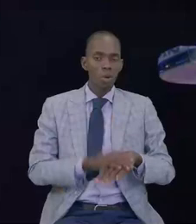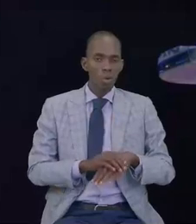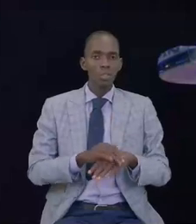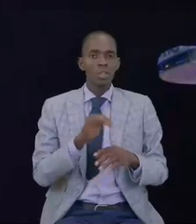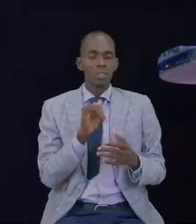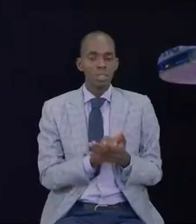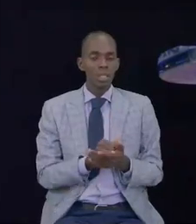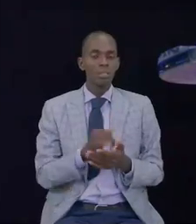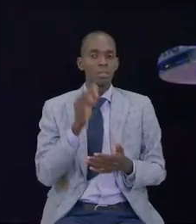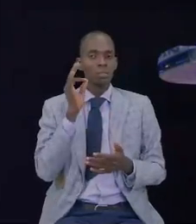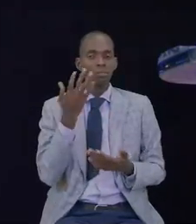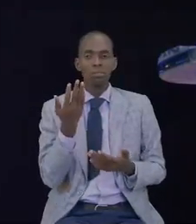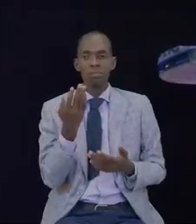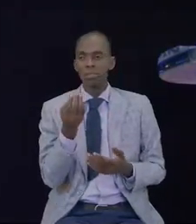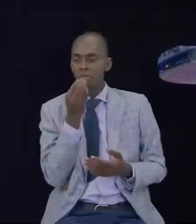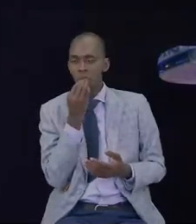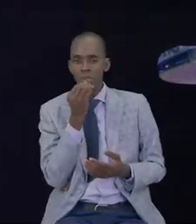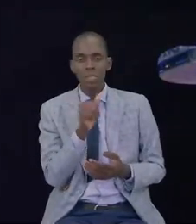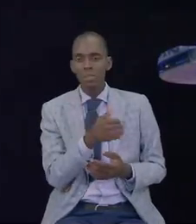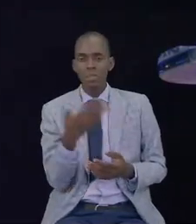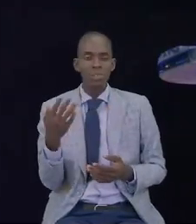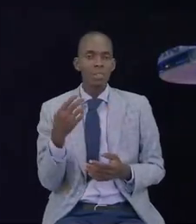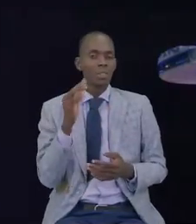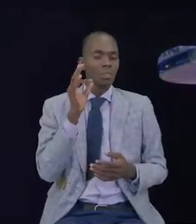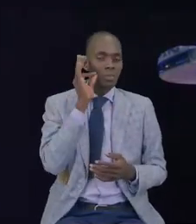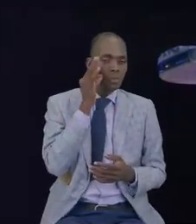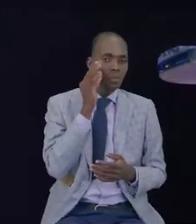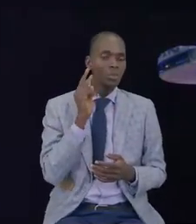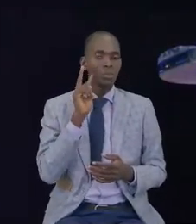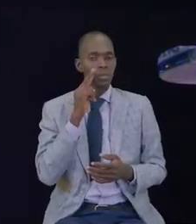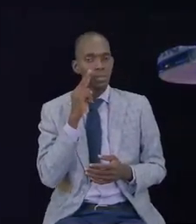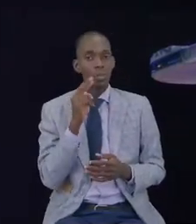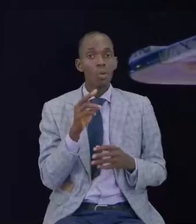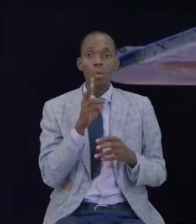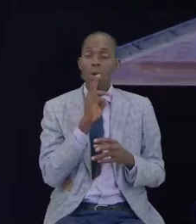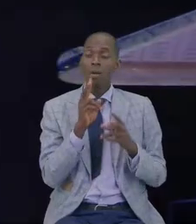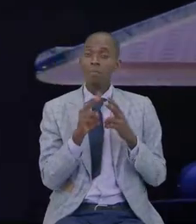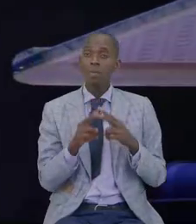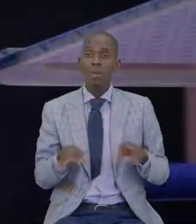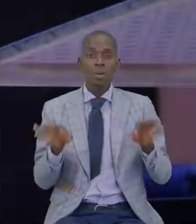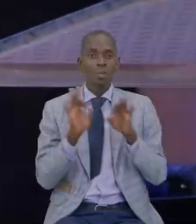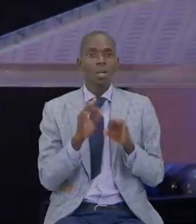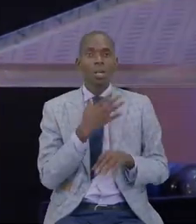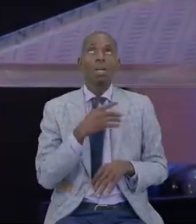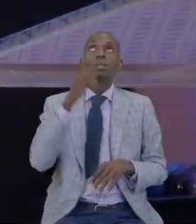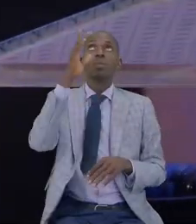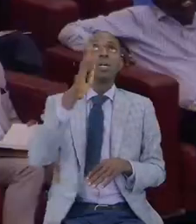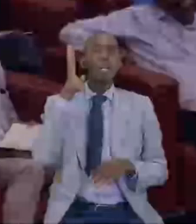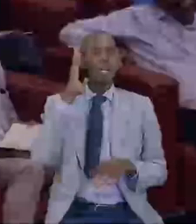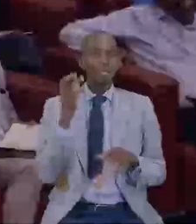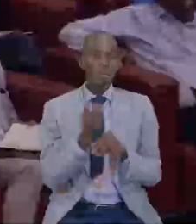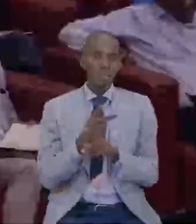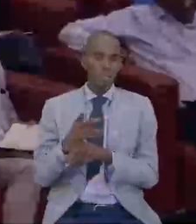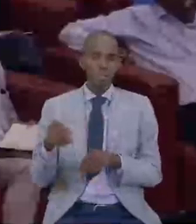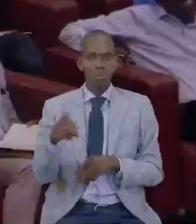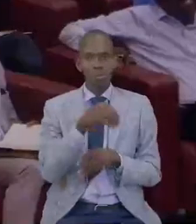légumes très importants, les fruits très importants et l'eau très importante, et le Seigneur prendra soin de toi. Tu